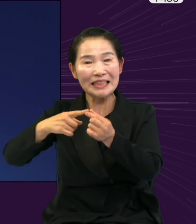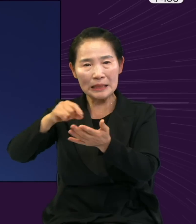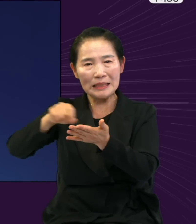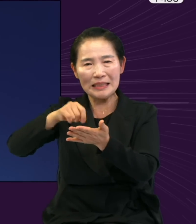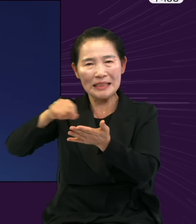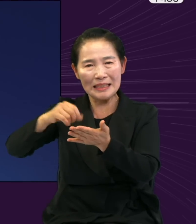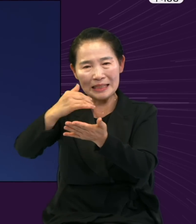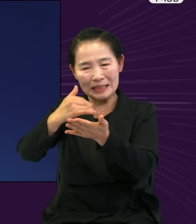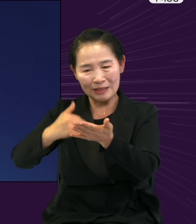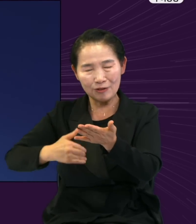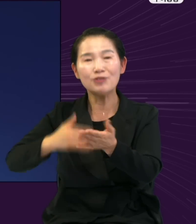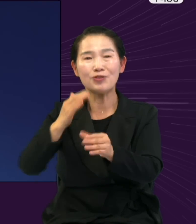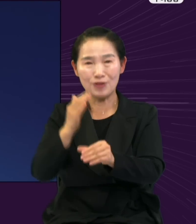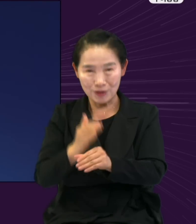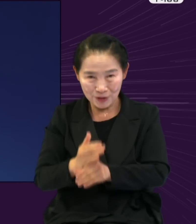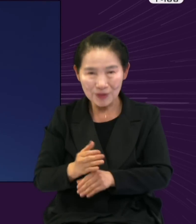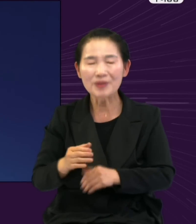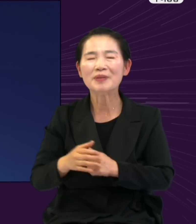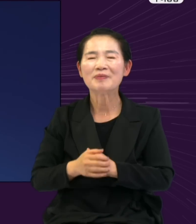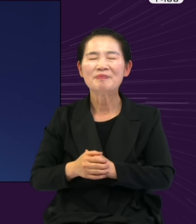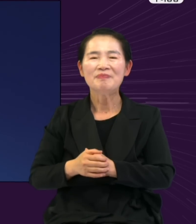그녀는 저예요. 욕이 아니고 그녀.